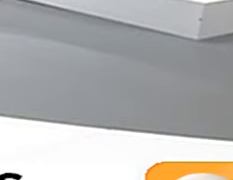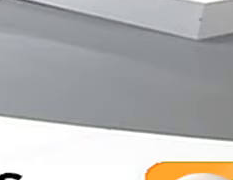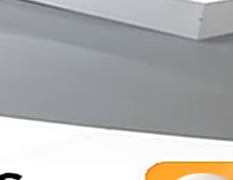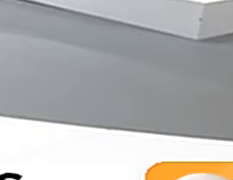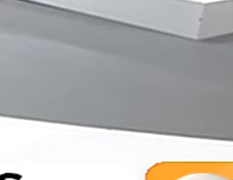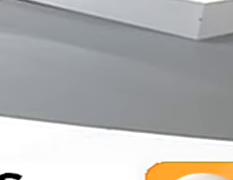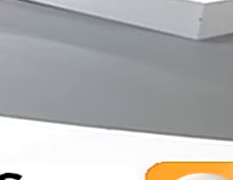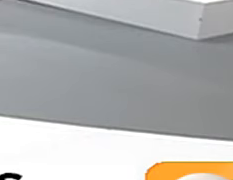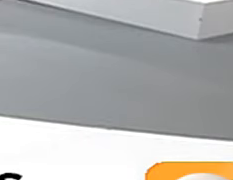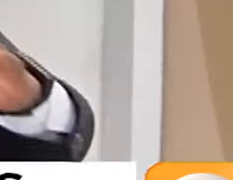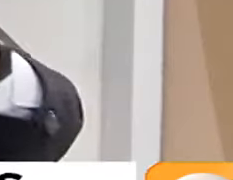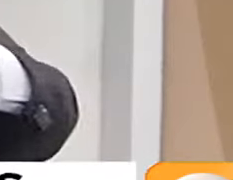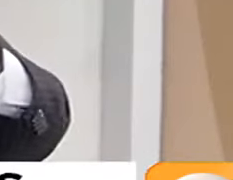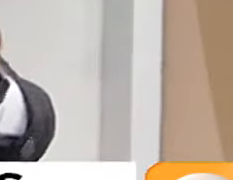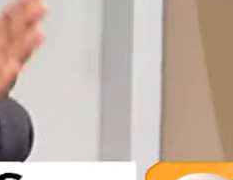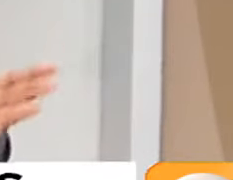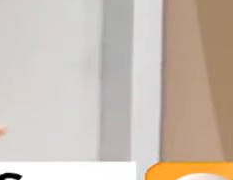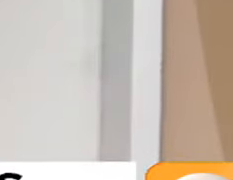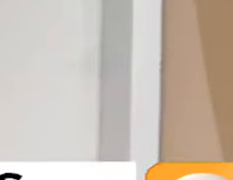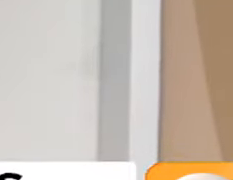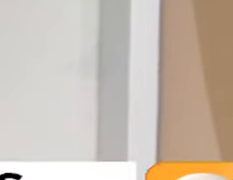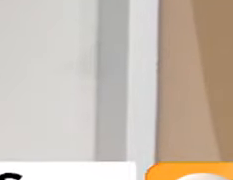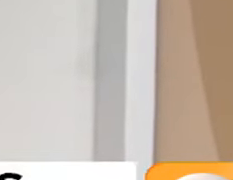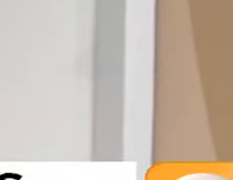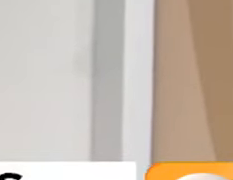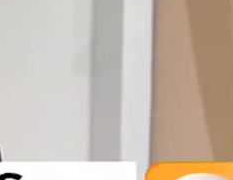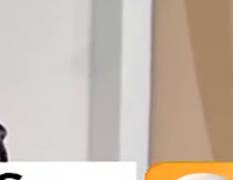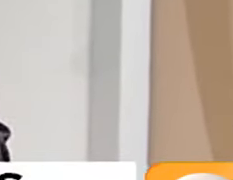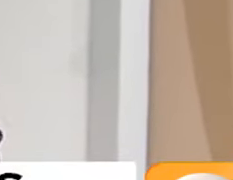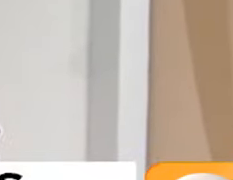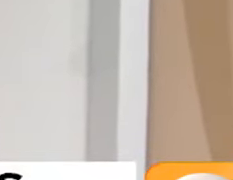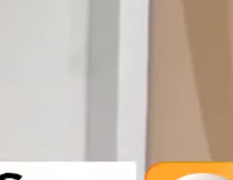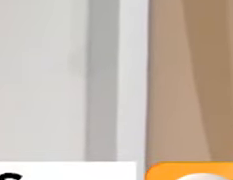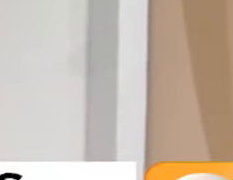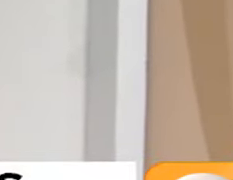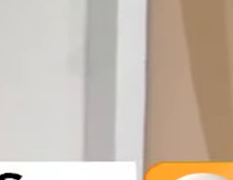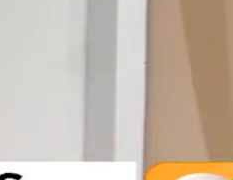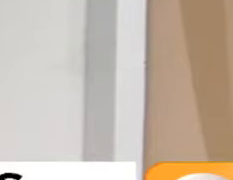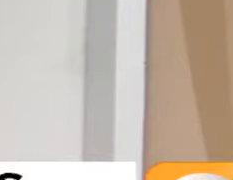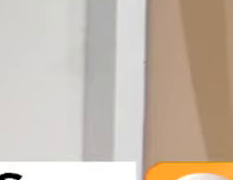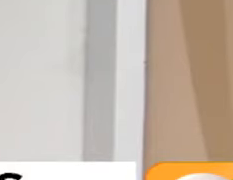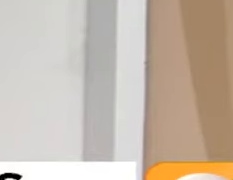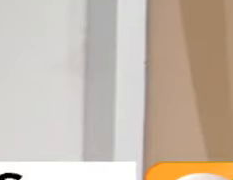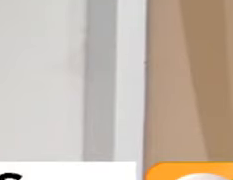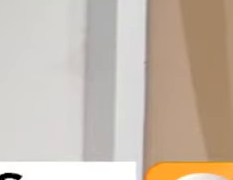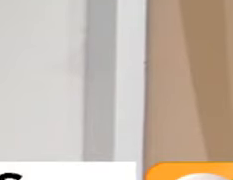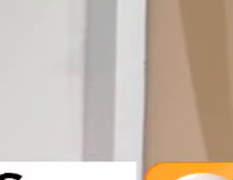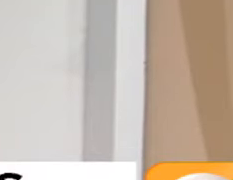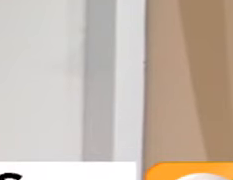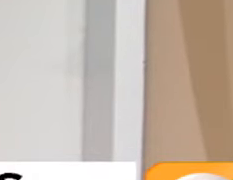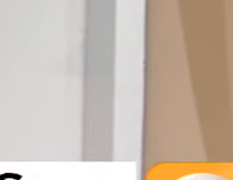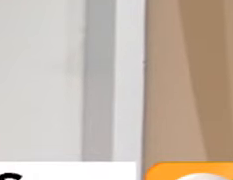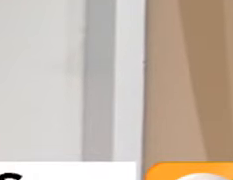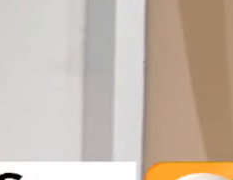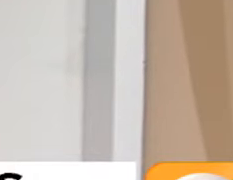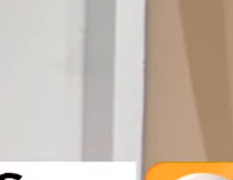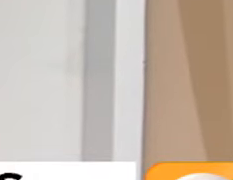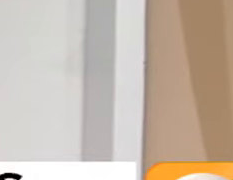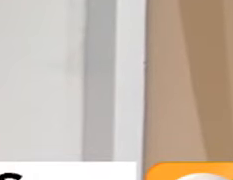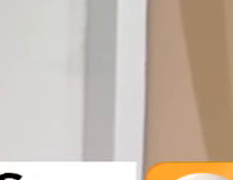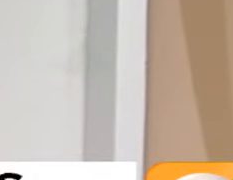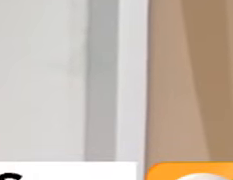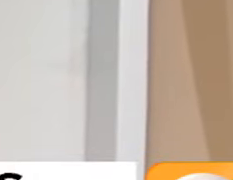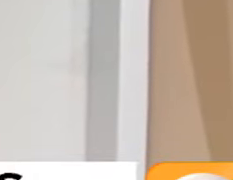what I heard him say, it is let's come to the table, and the question that will be on that table is, what do